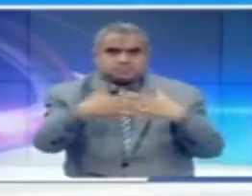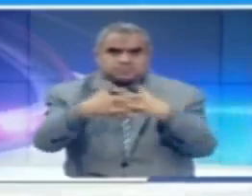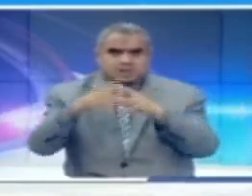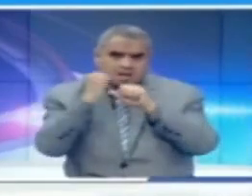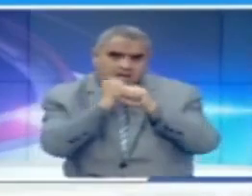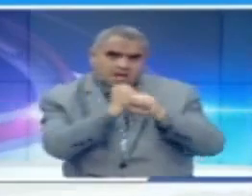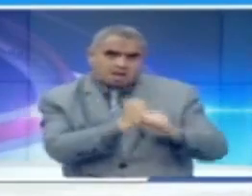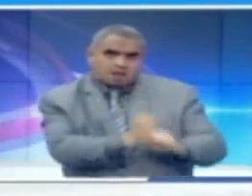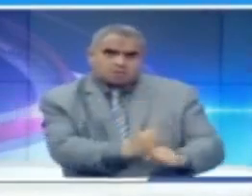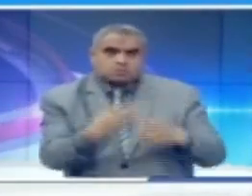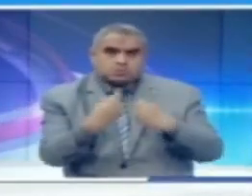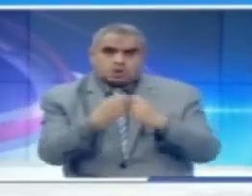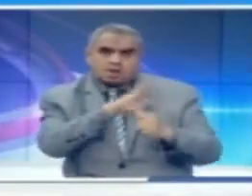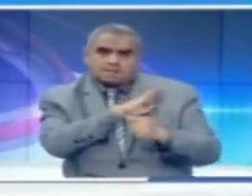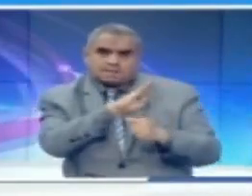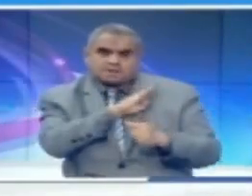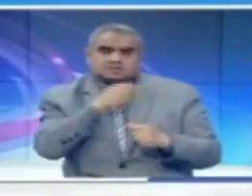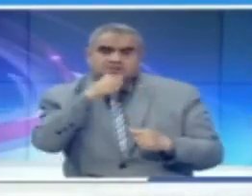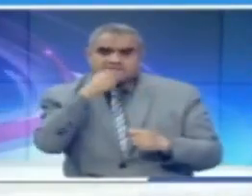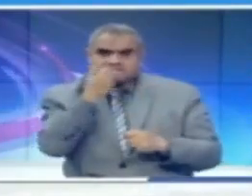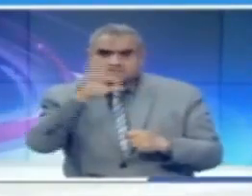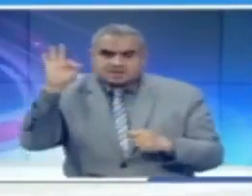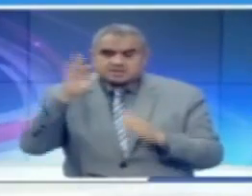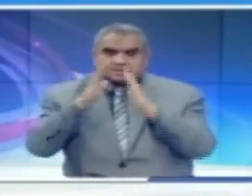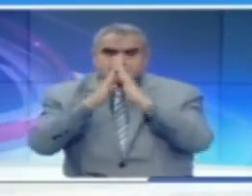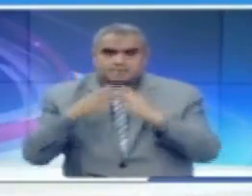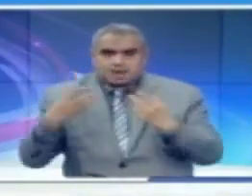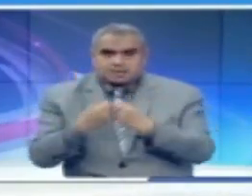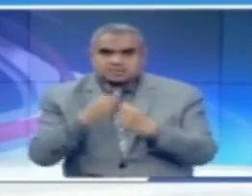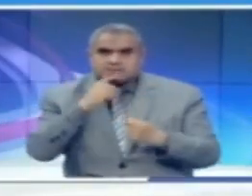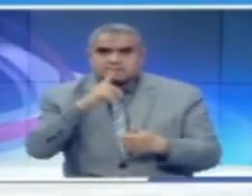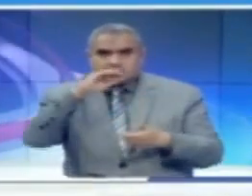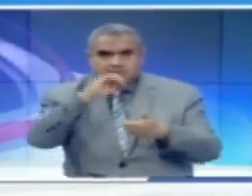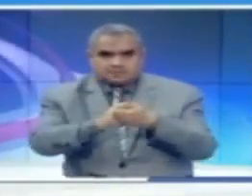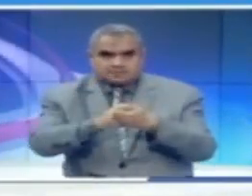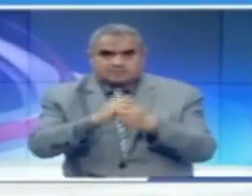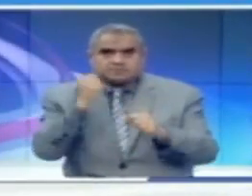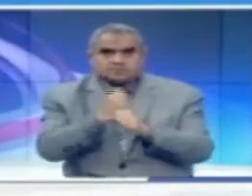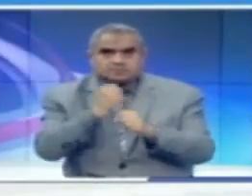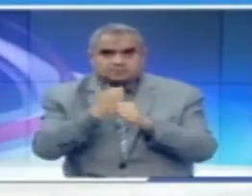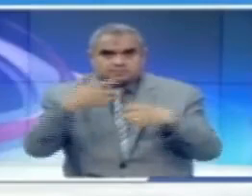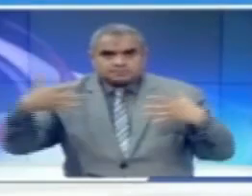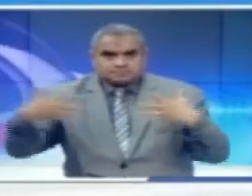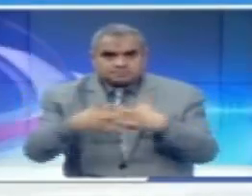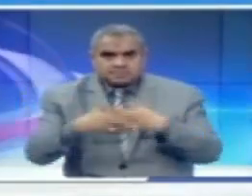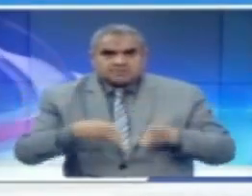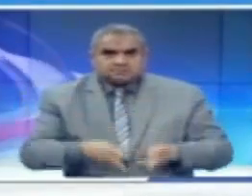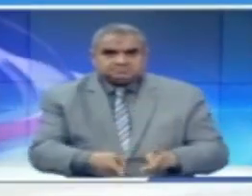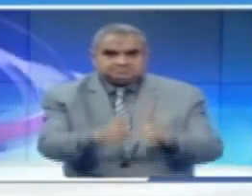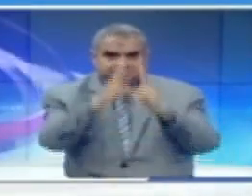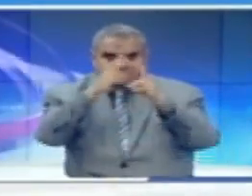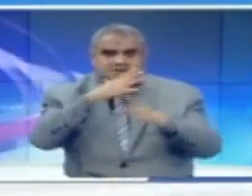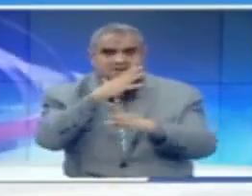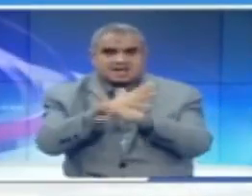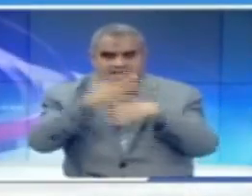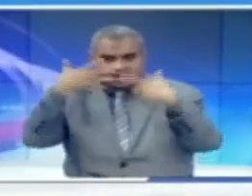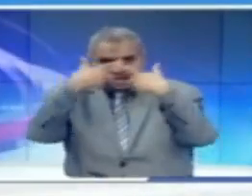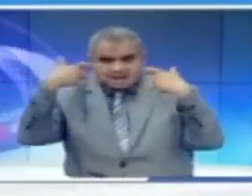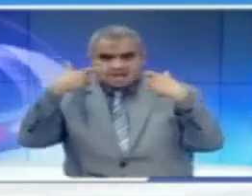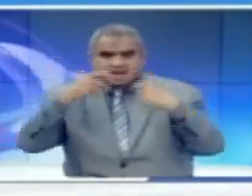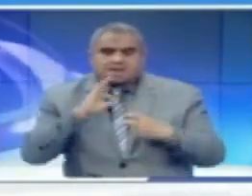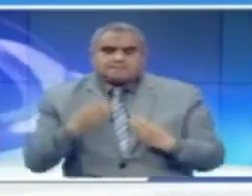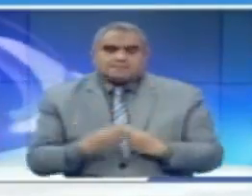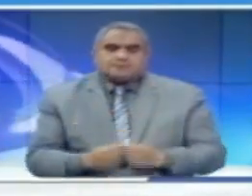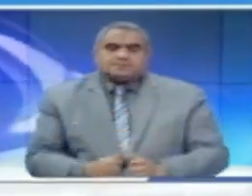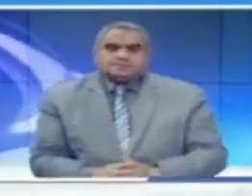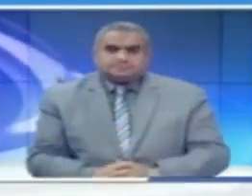الشراكة القائمة بين مصر وفرنسا، خاصة التعاون العسكري بين البلدين وفي إطار الجهود المشتركة لمكافحة